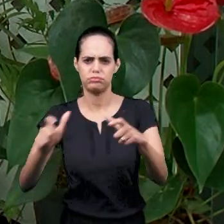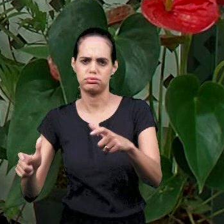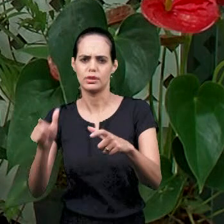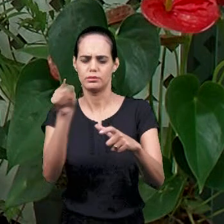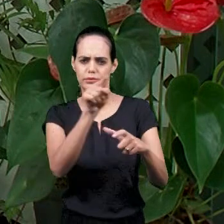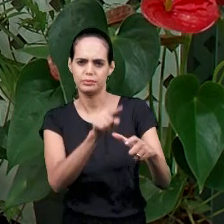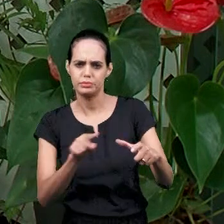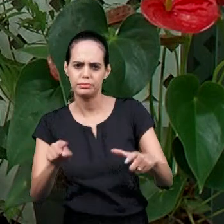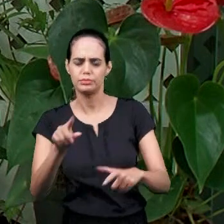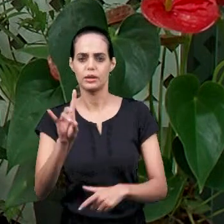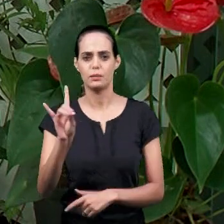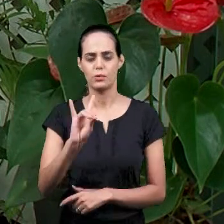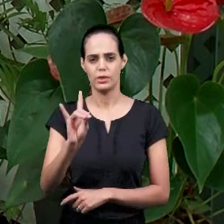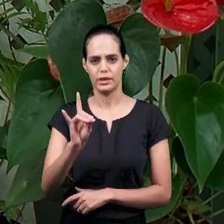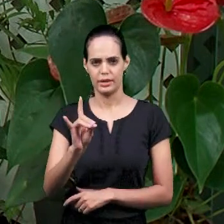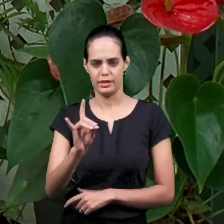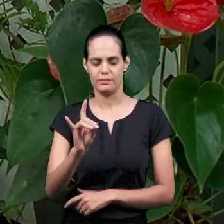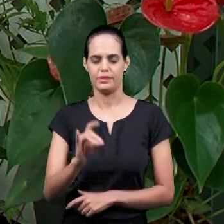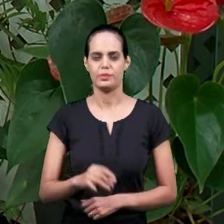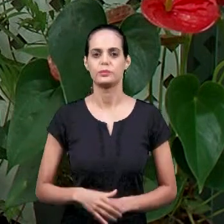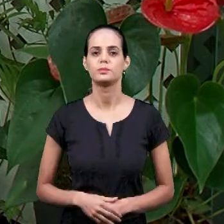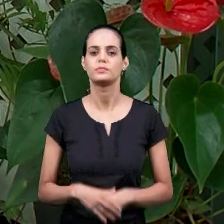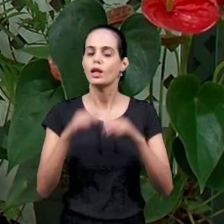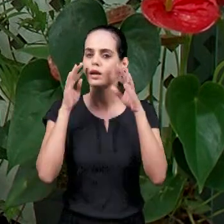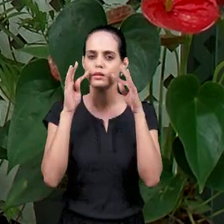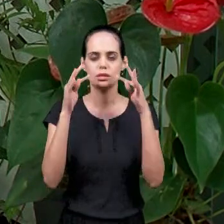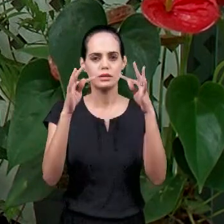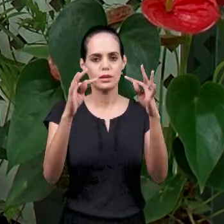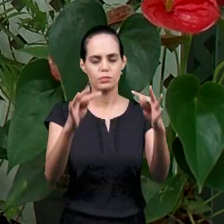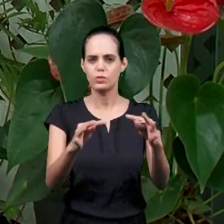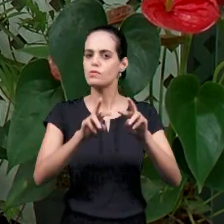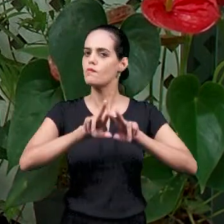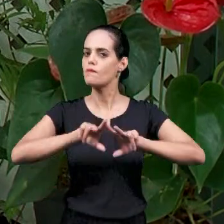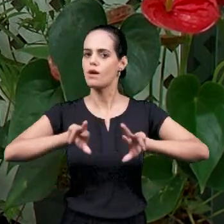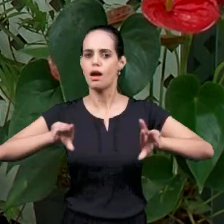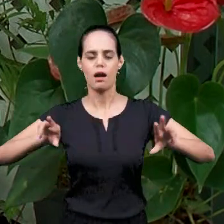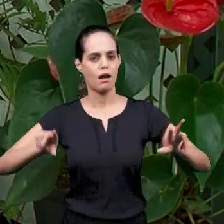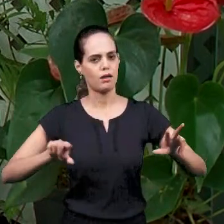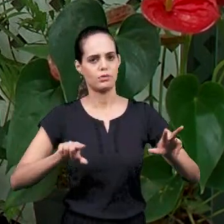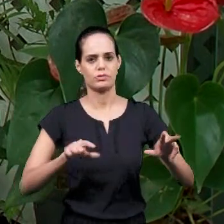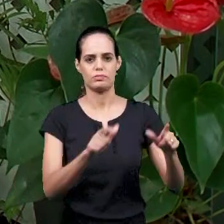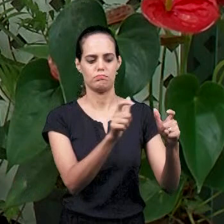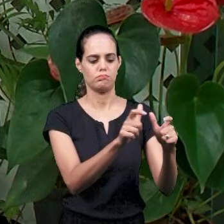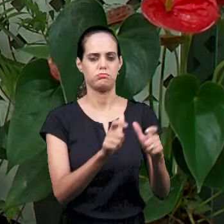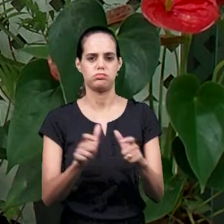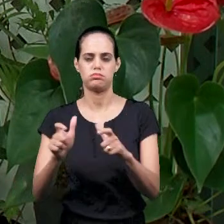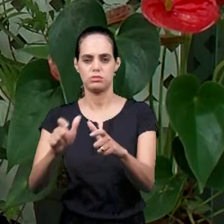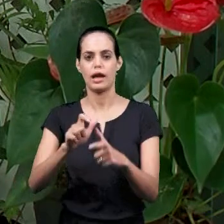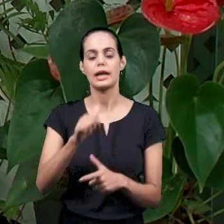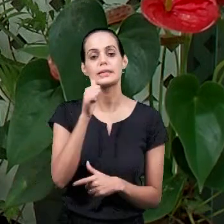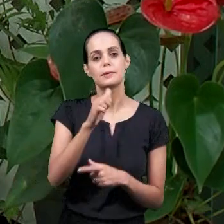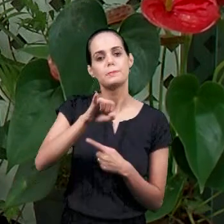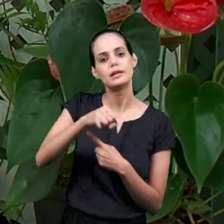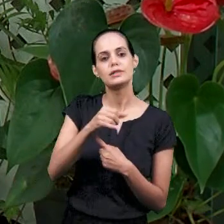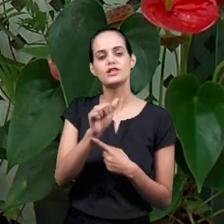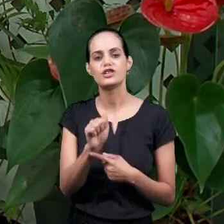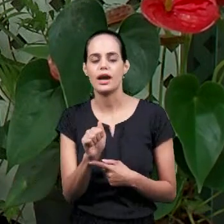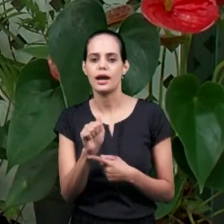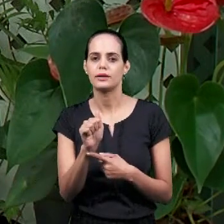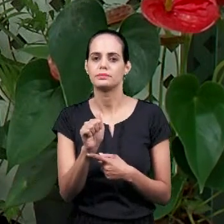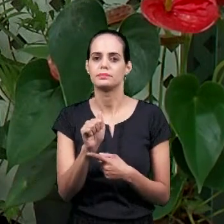Cruz, le témoignage de notre sœur, l'église de Bairro, de